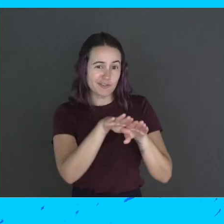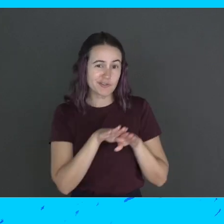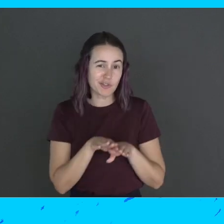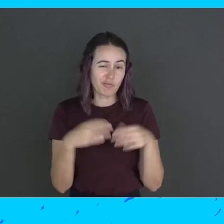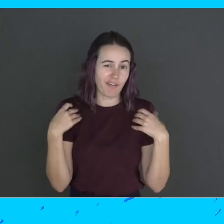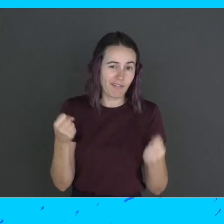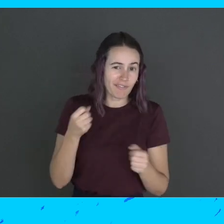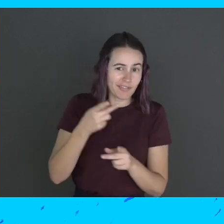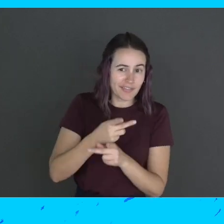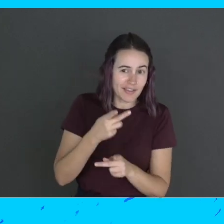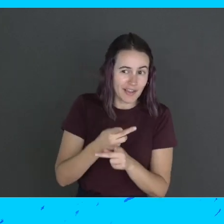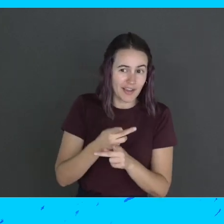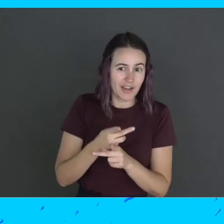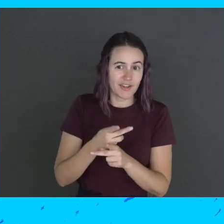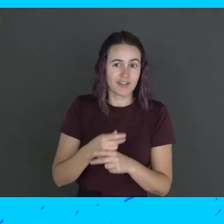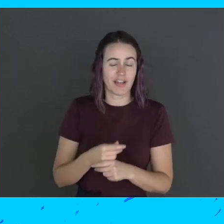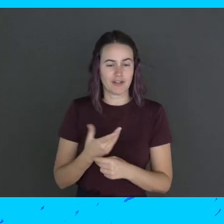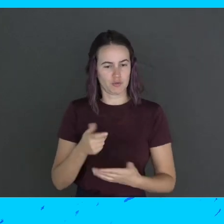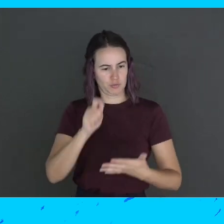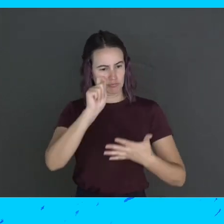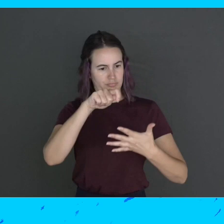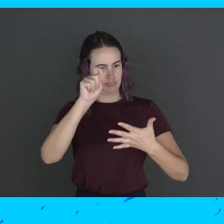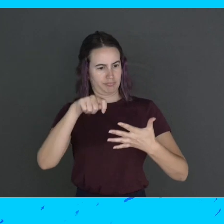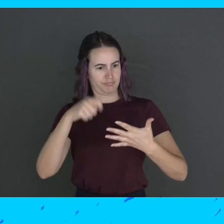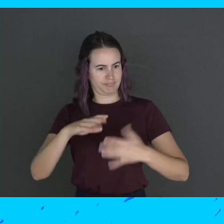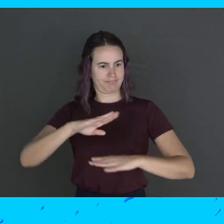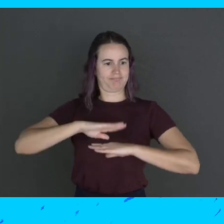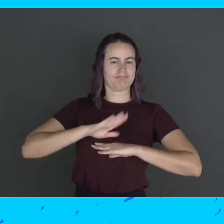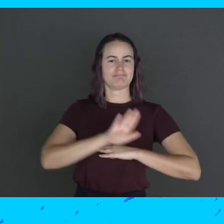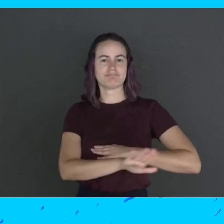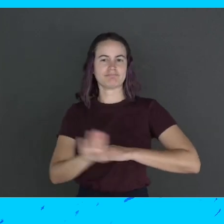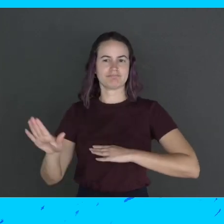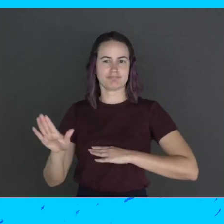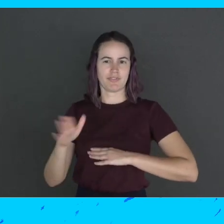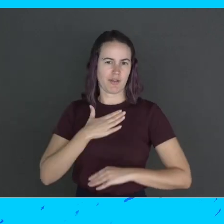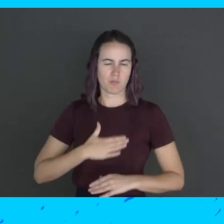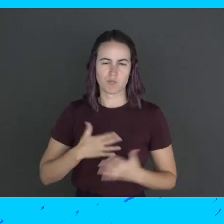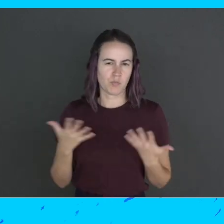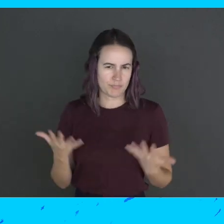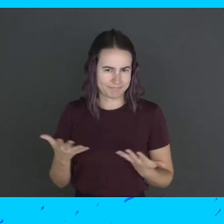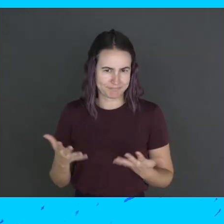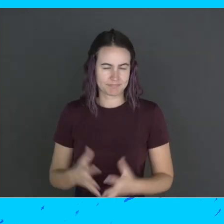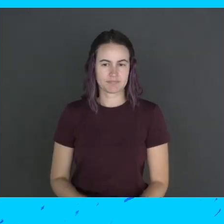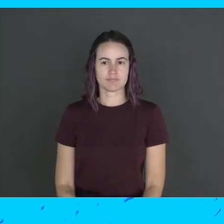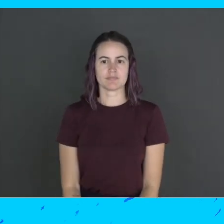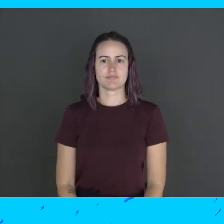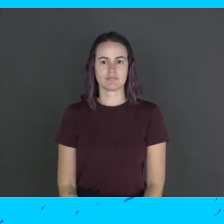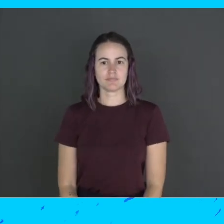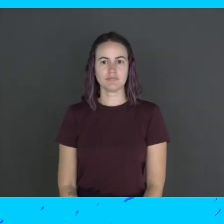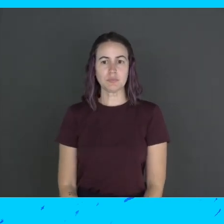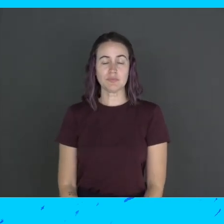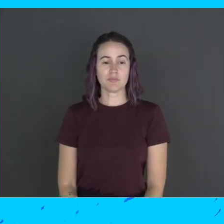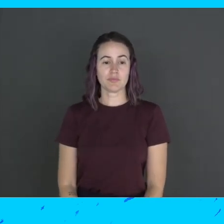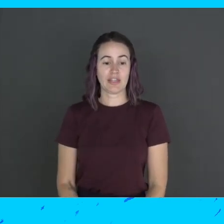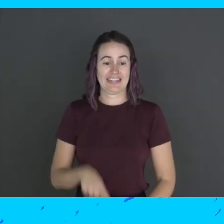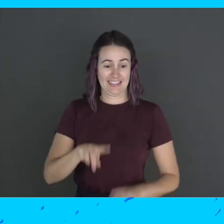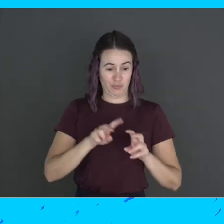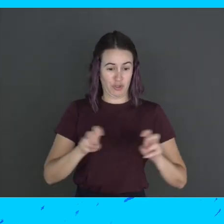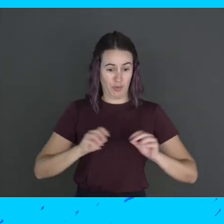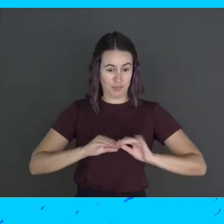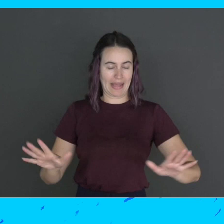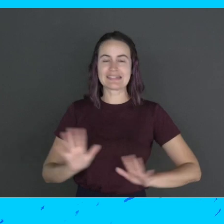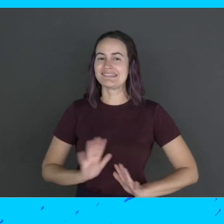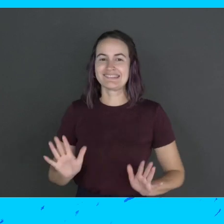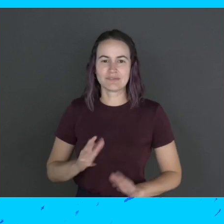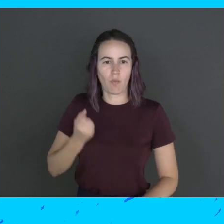le résultat incroyable que nous pouvons avoir si nous investissons cela, où nous offrons des